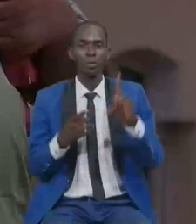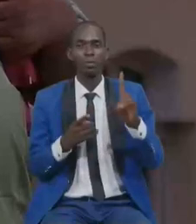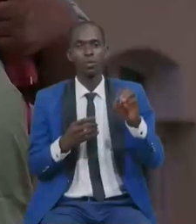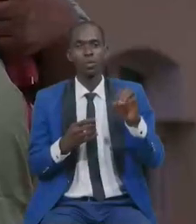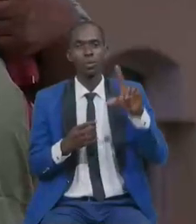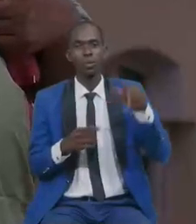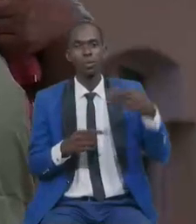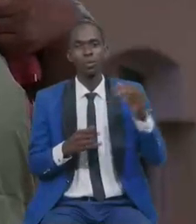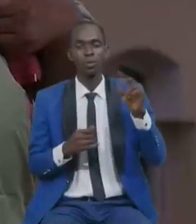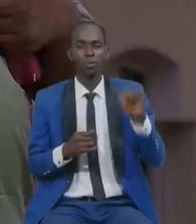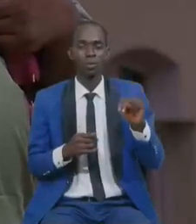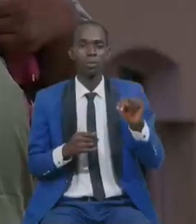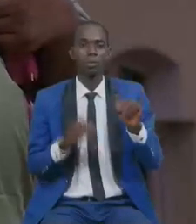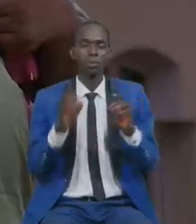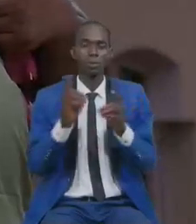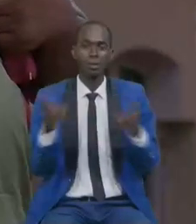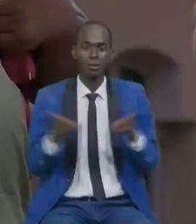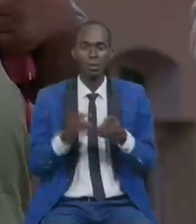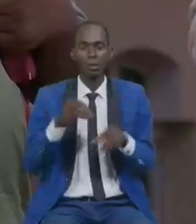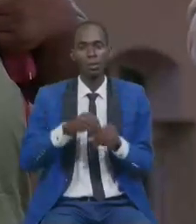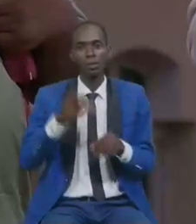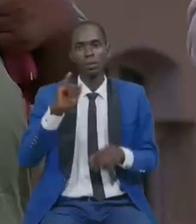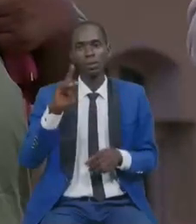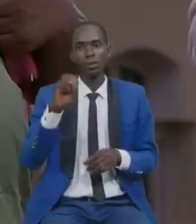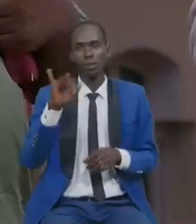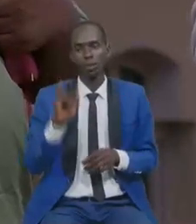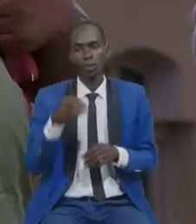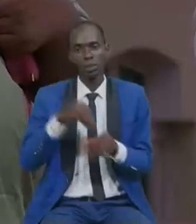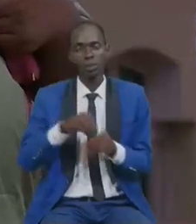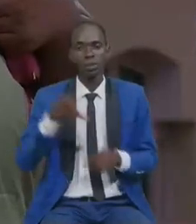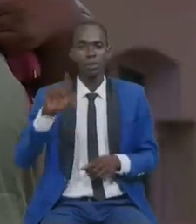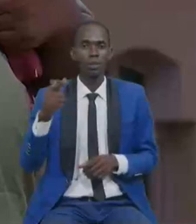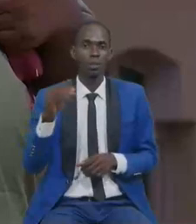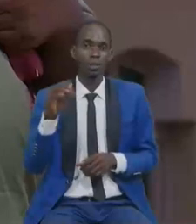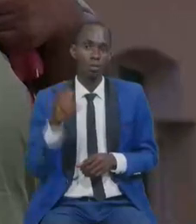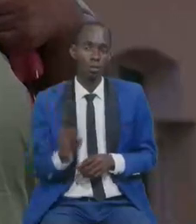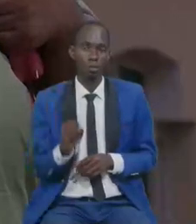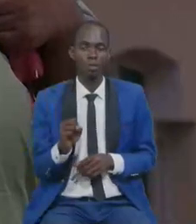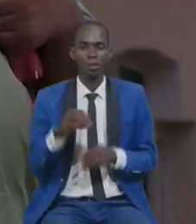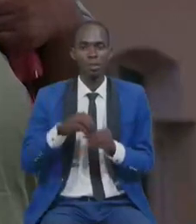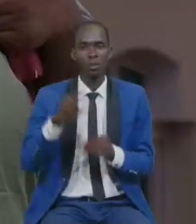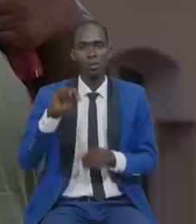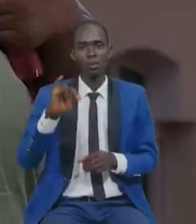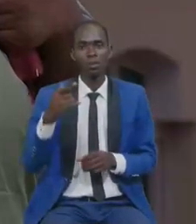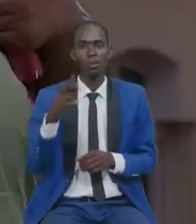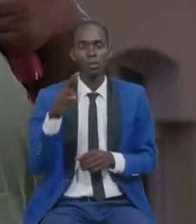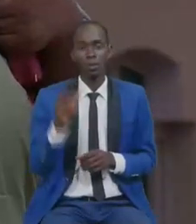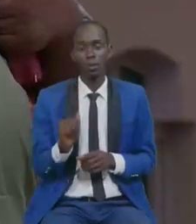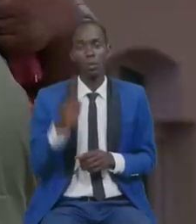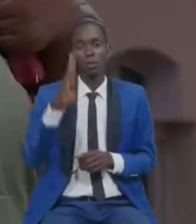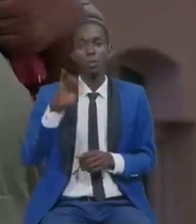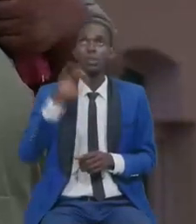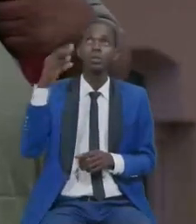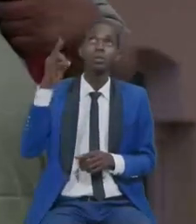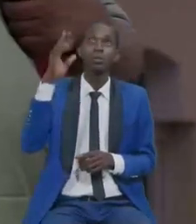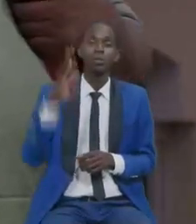Ikoyi, Lagos. Par la grâce de Dieu, mon témoignage est le suivant. On s'est